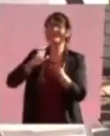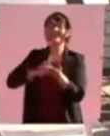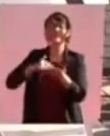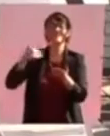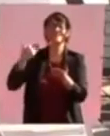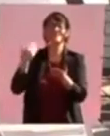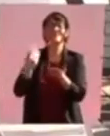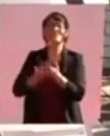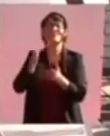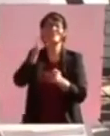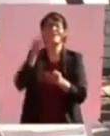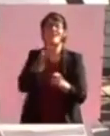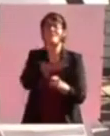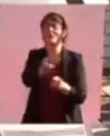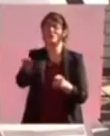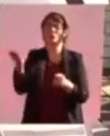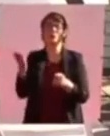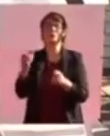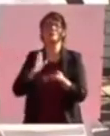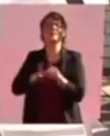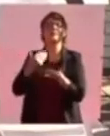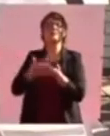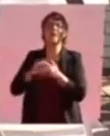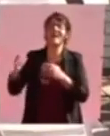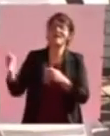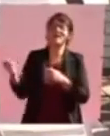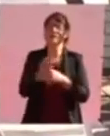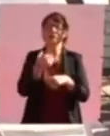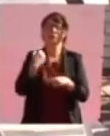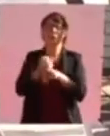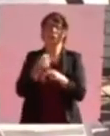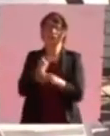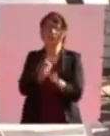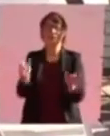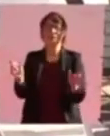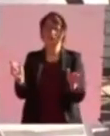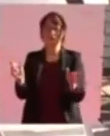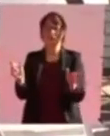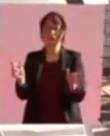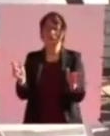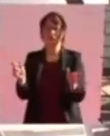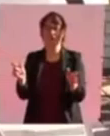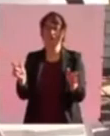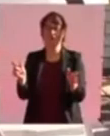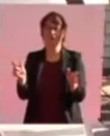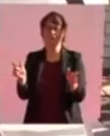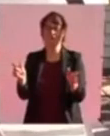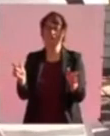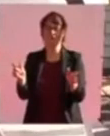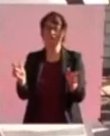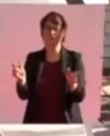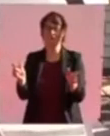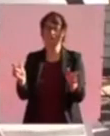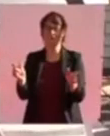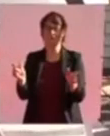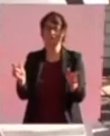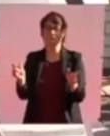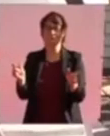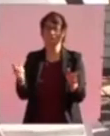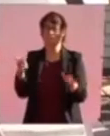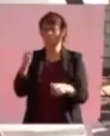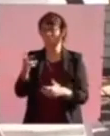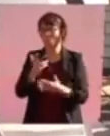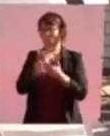tutti i lavoratori che vi operano perché se da una parte è fondamentale che il contratto collettivo